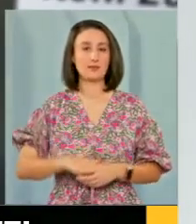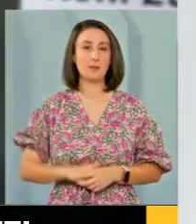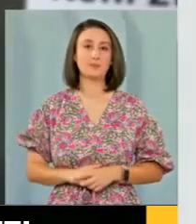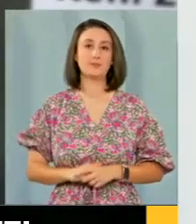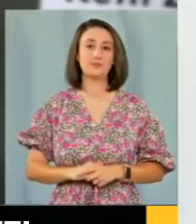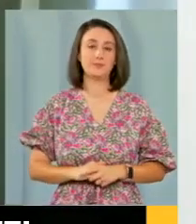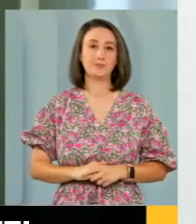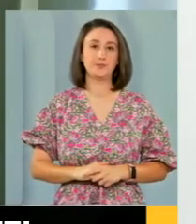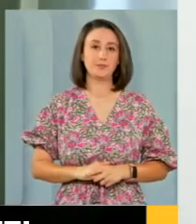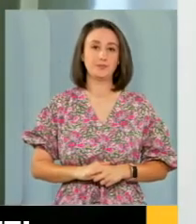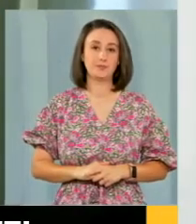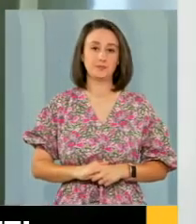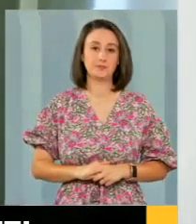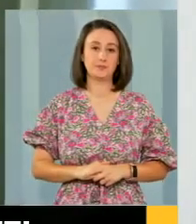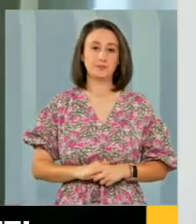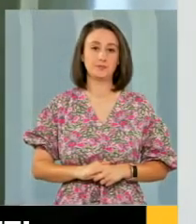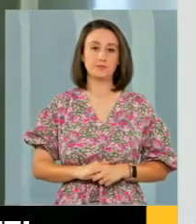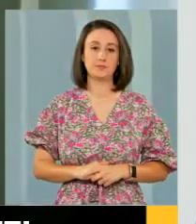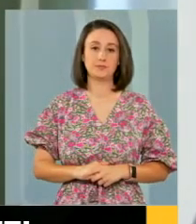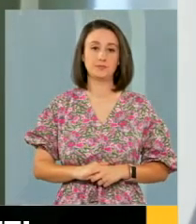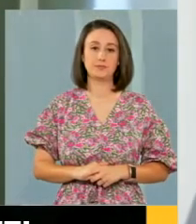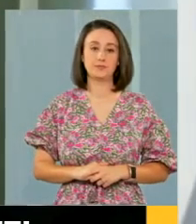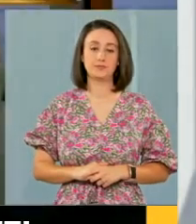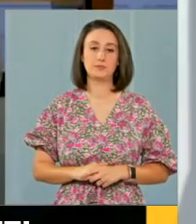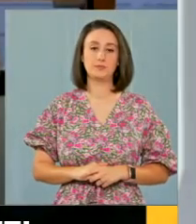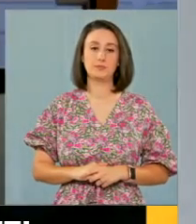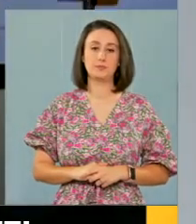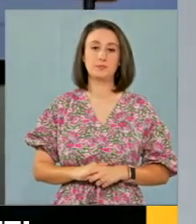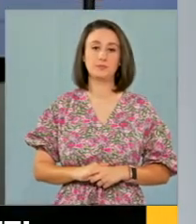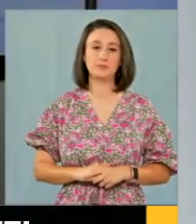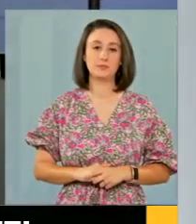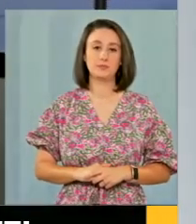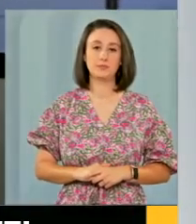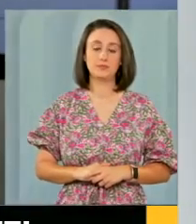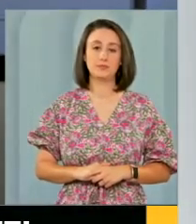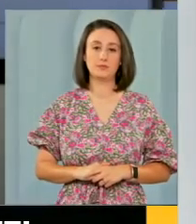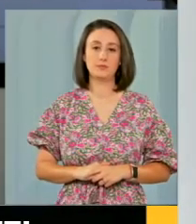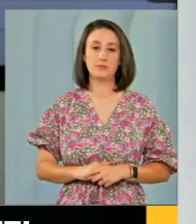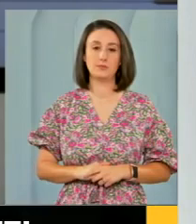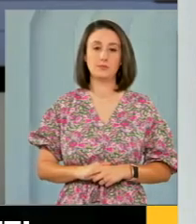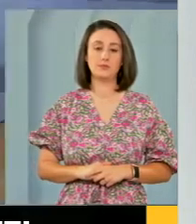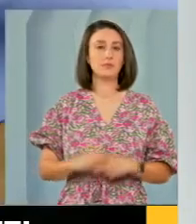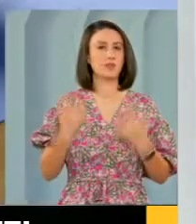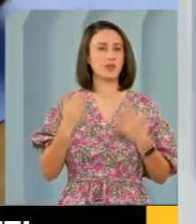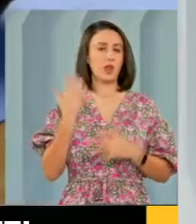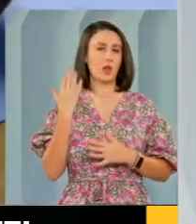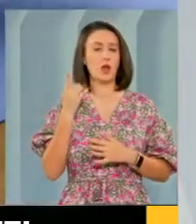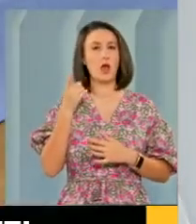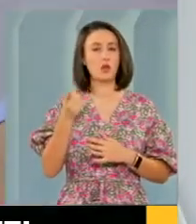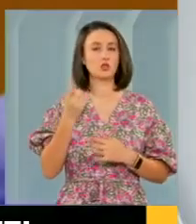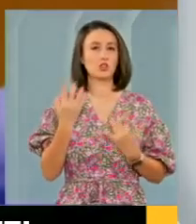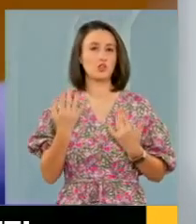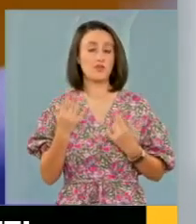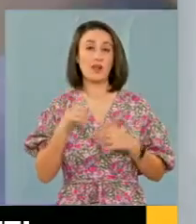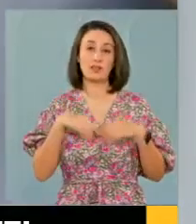pentru intervenție. Bună dimineața, bine v-am regăsit, domnul Pășcuță. Da, domnule doctor, așadar, cât de îngrijorătoare sunt aceste